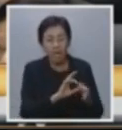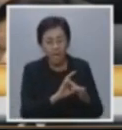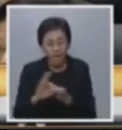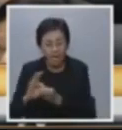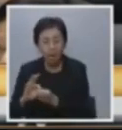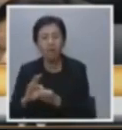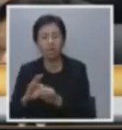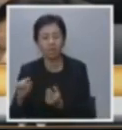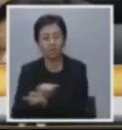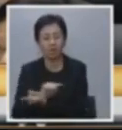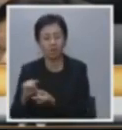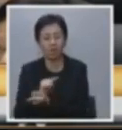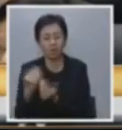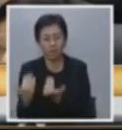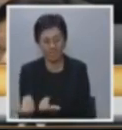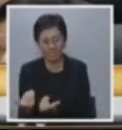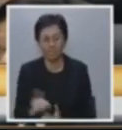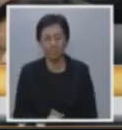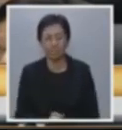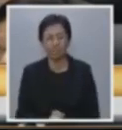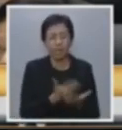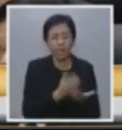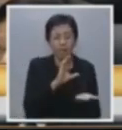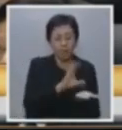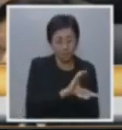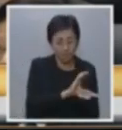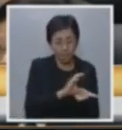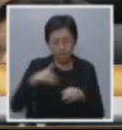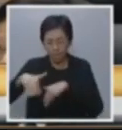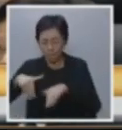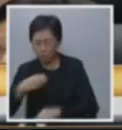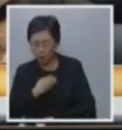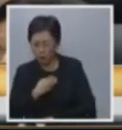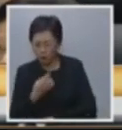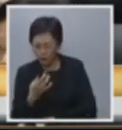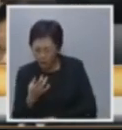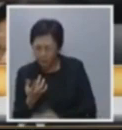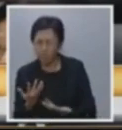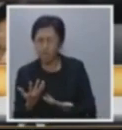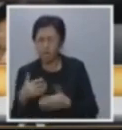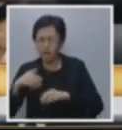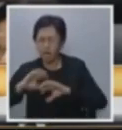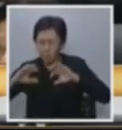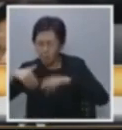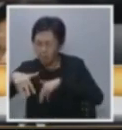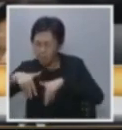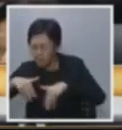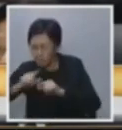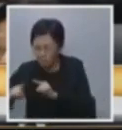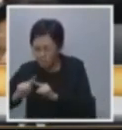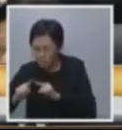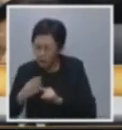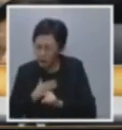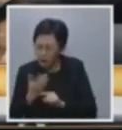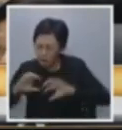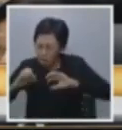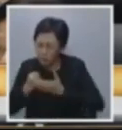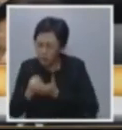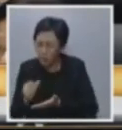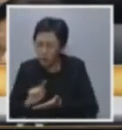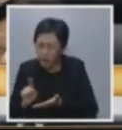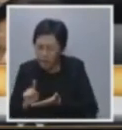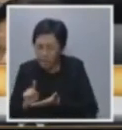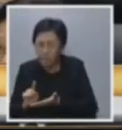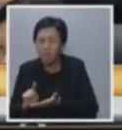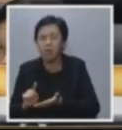ซึ่งเราต้องยอมรับว่าสถานการณ์ความต้องการความช่วยเหลือจากรัฐบาลในส่วนของประเทศไทยเราวันนี้เนี่ยเ